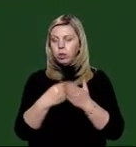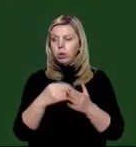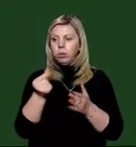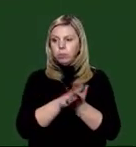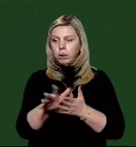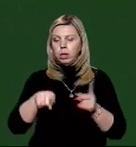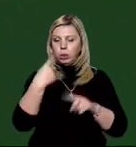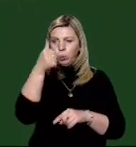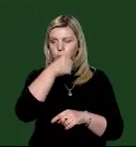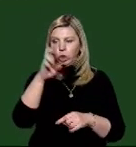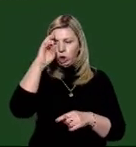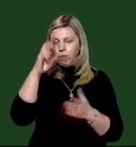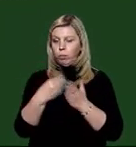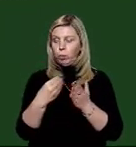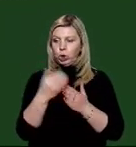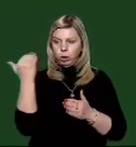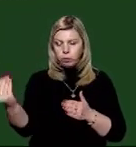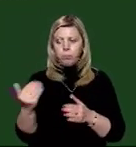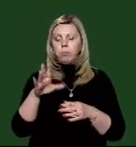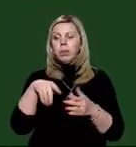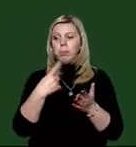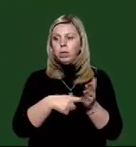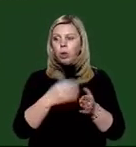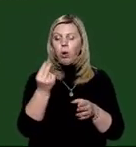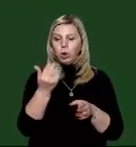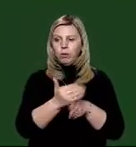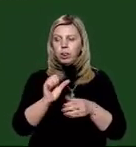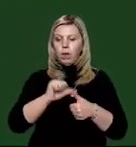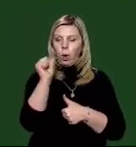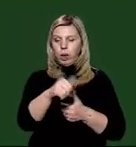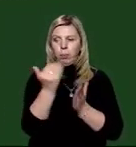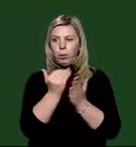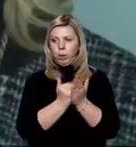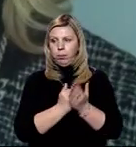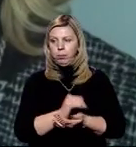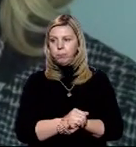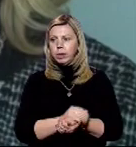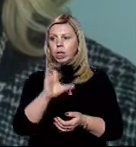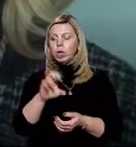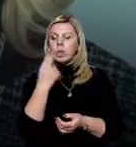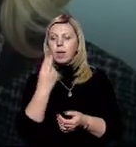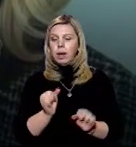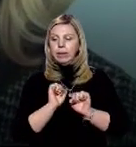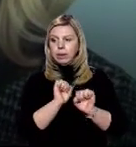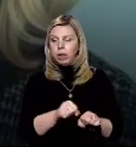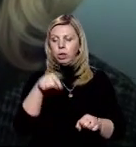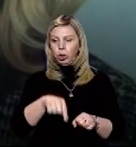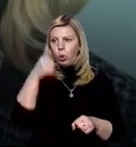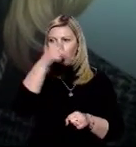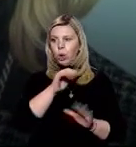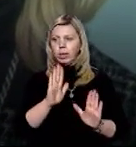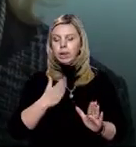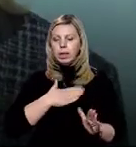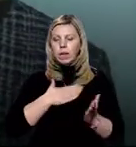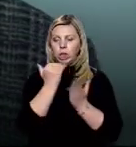фінансуватиметься наступного року з державного бюджету. З міського кошти виділять на окремі програми. Соціальний захист цього року тільки